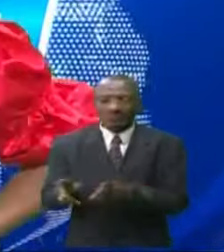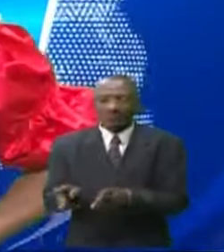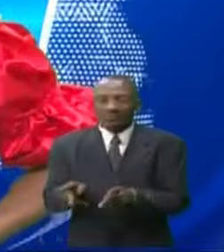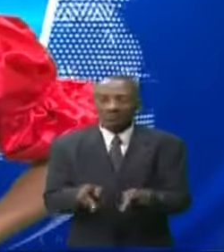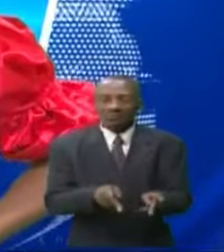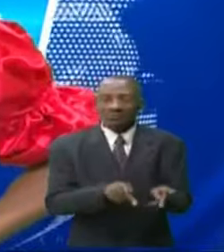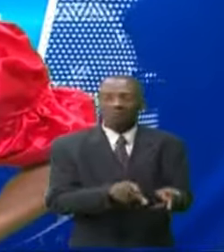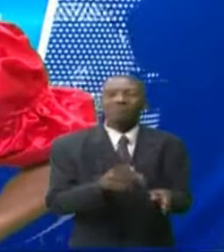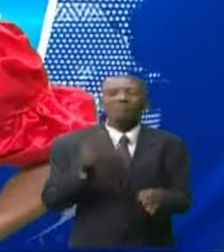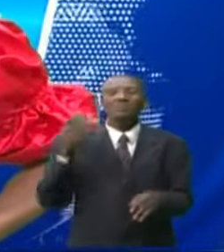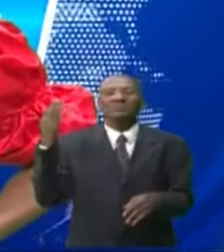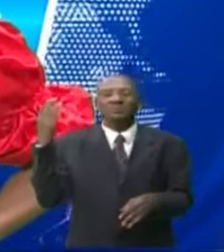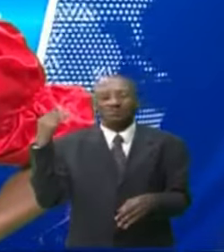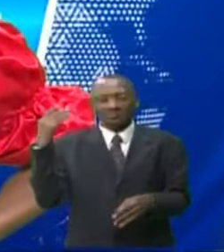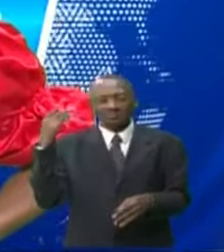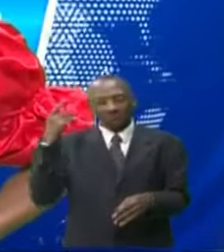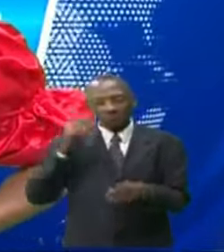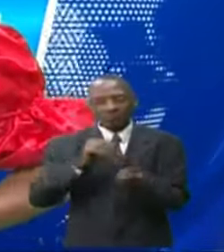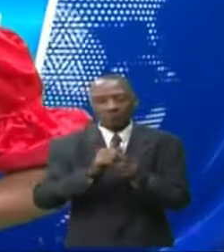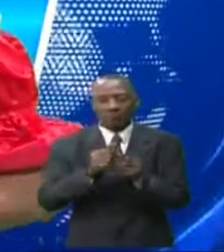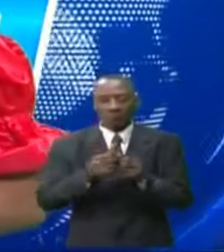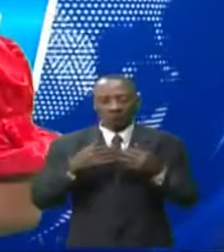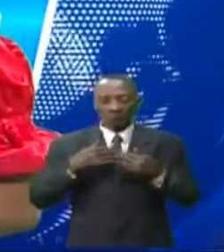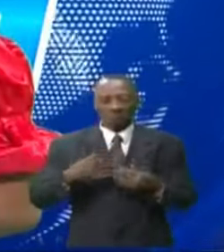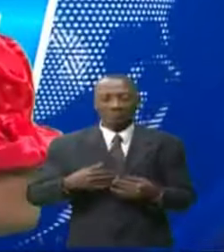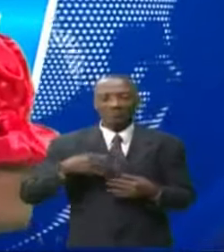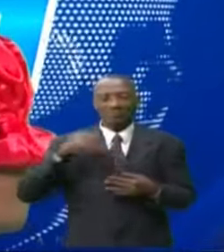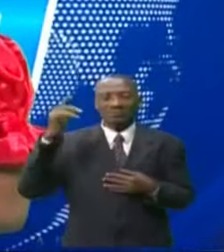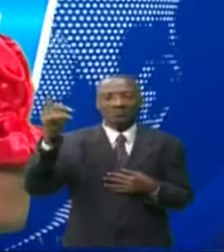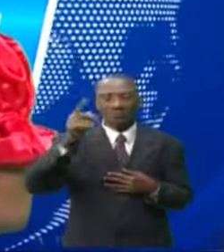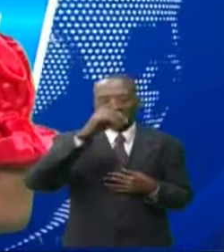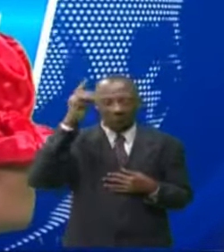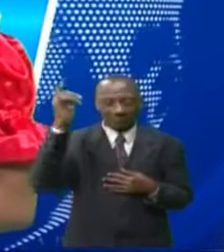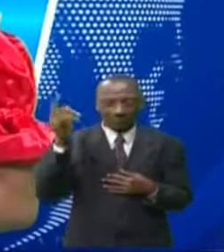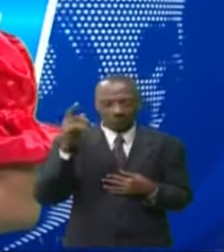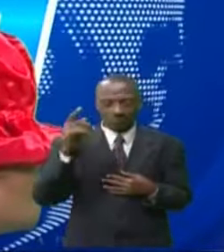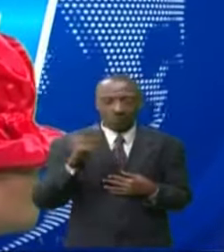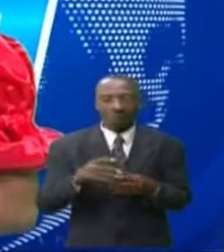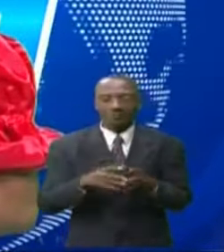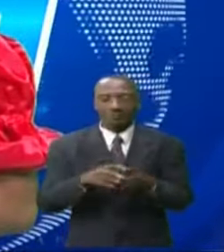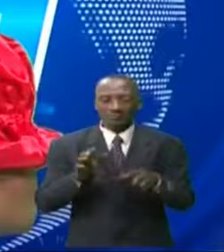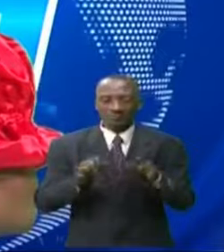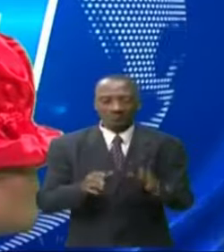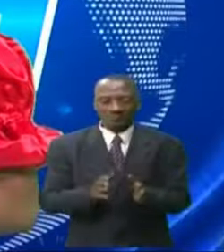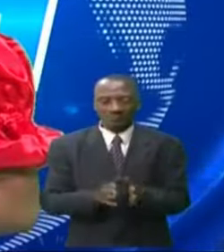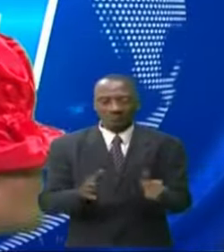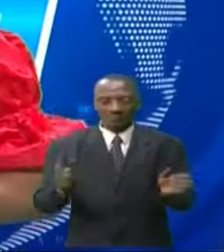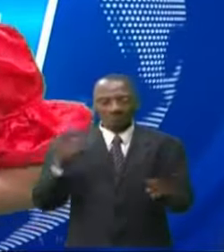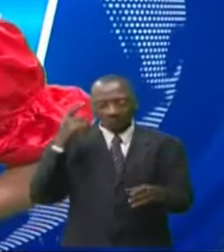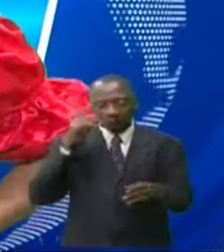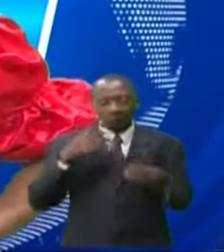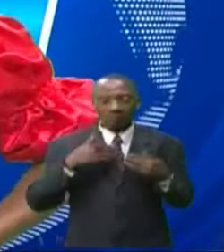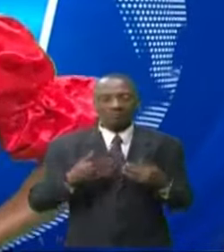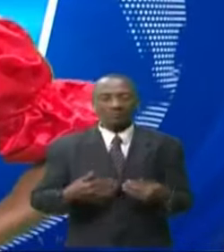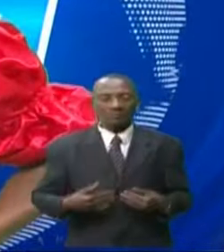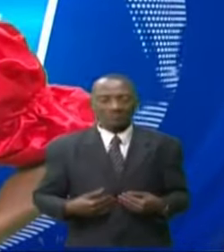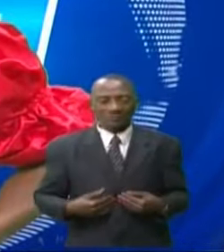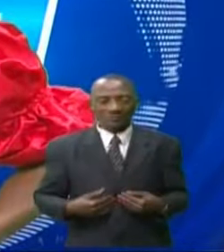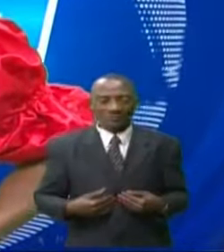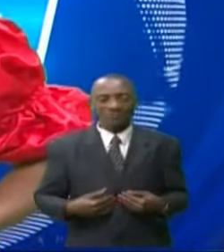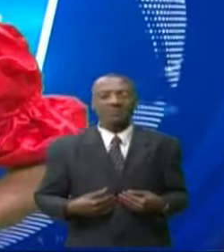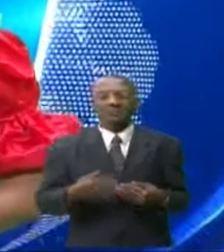règlements sanitaires international travaux ouverts par le secrétaire général à la santé Yuma Ramazani d'autres